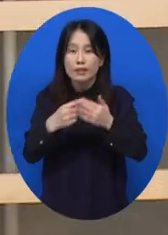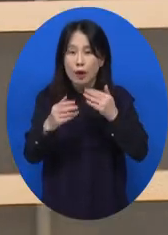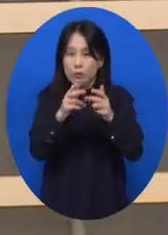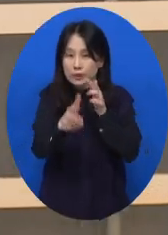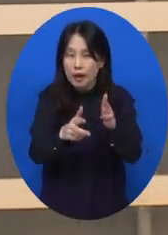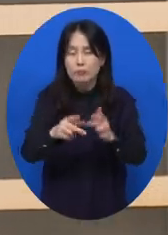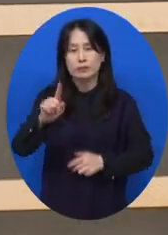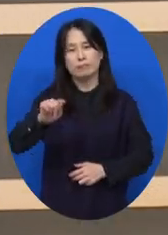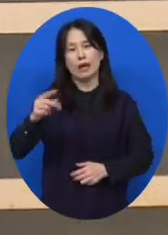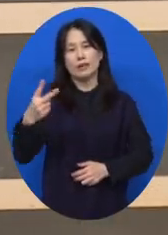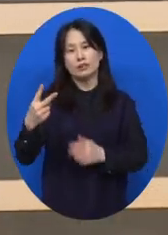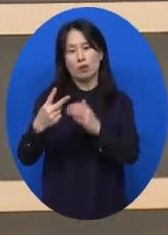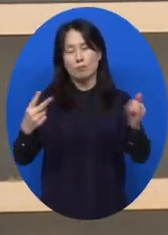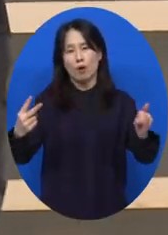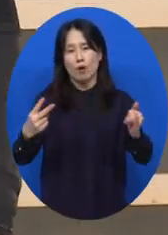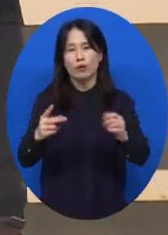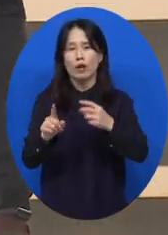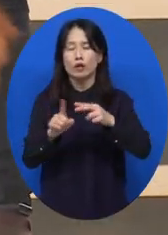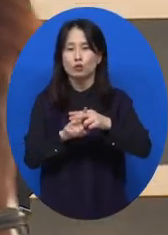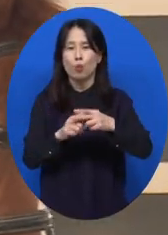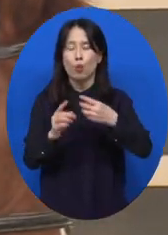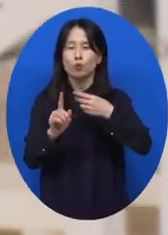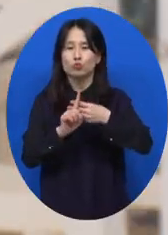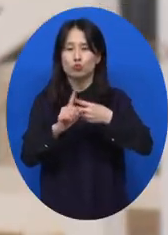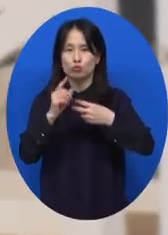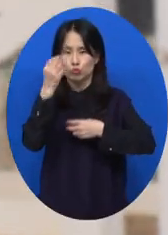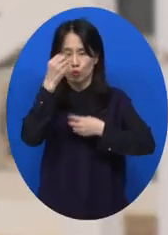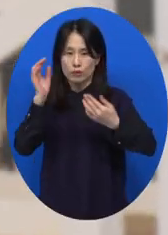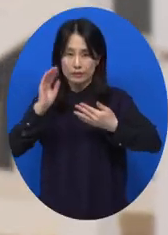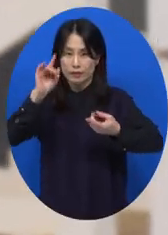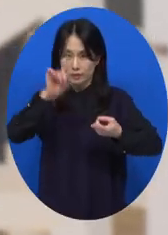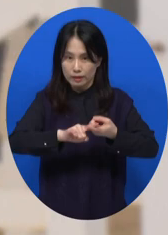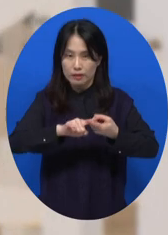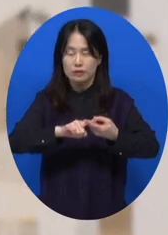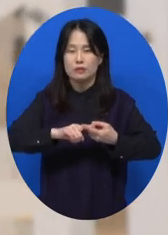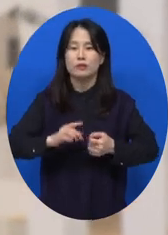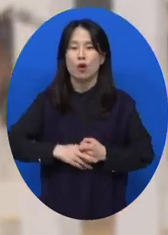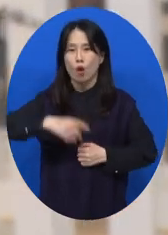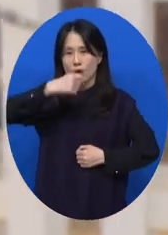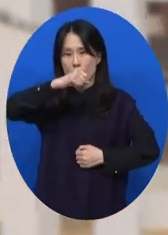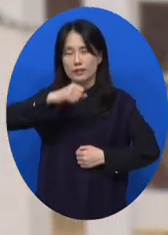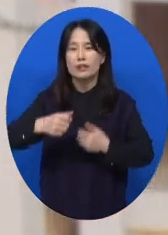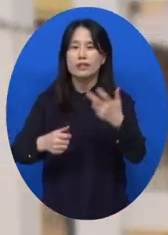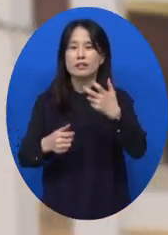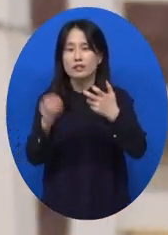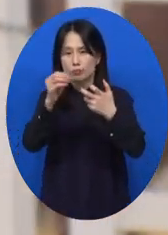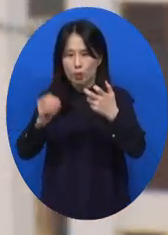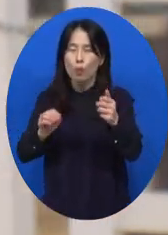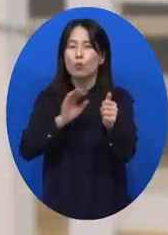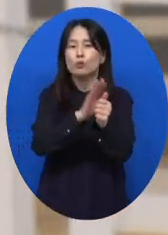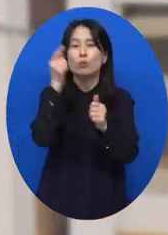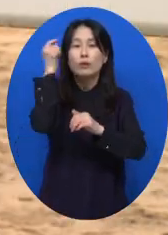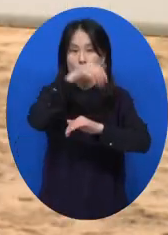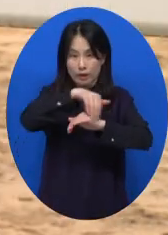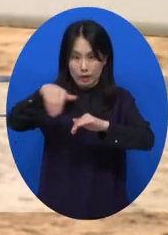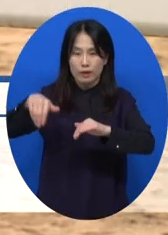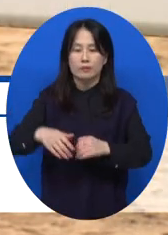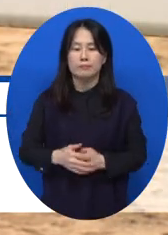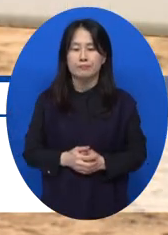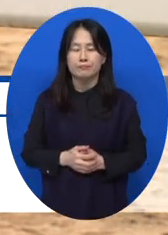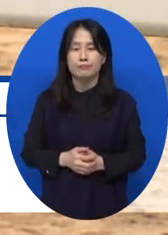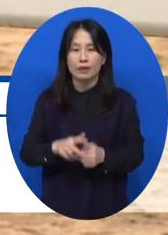올해 12,000명의 돈의 초중고 학생을 대상으로 정부예산 포함 체험비의 70%를 지원합니다